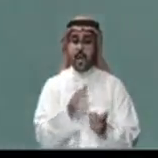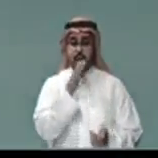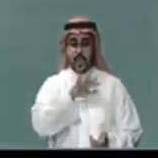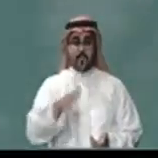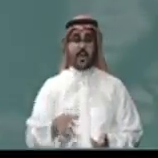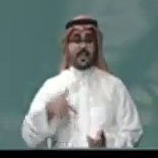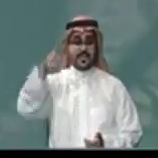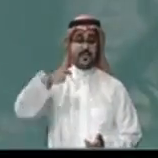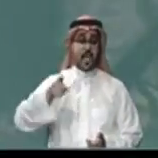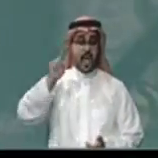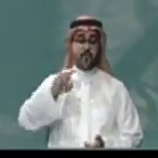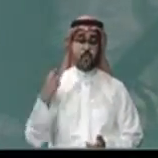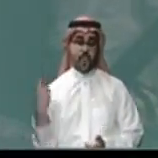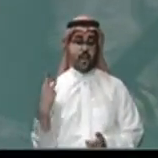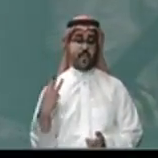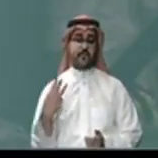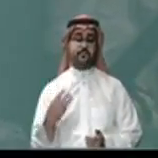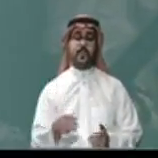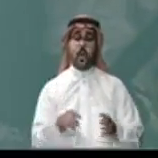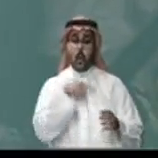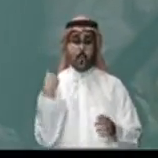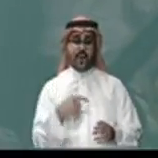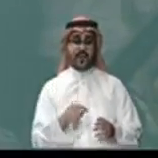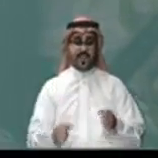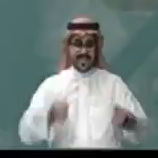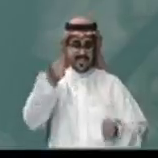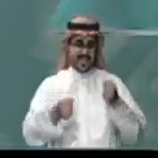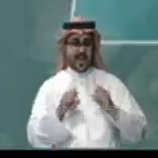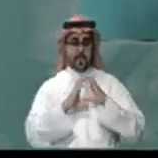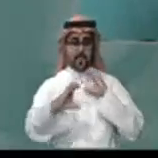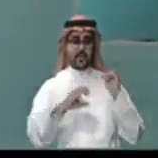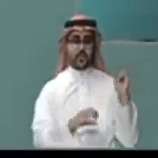6,003 حجاج، فيما قدم عن طريق البر